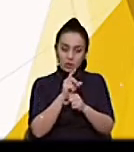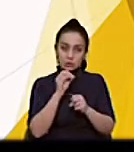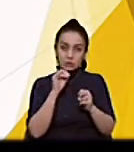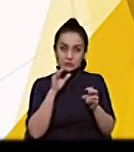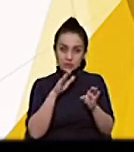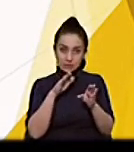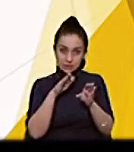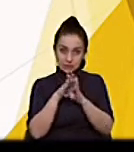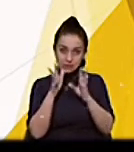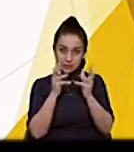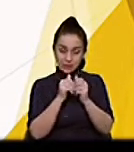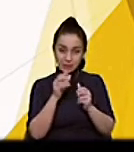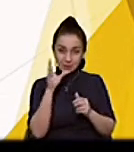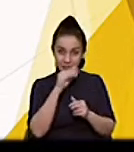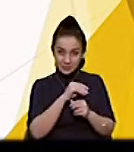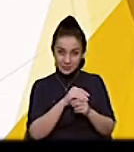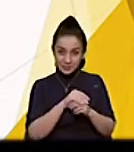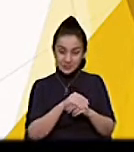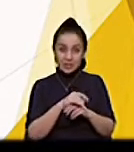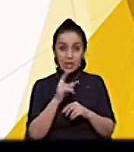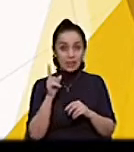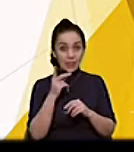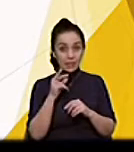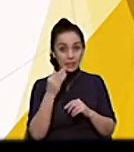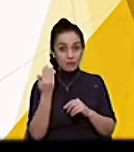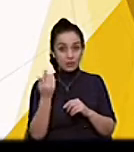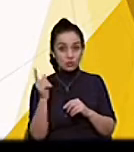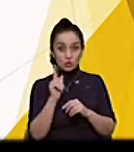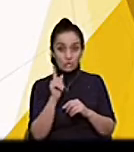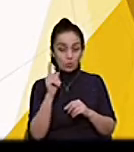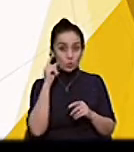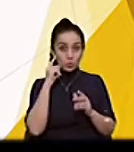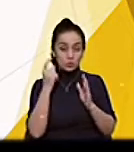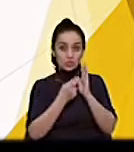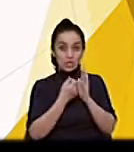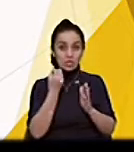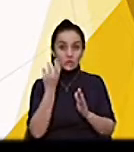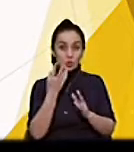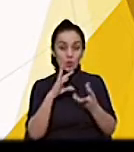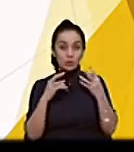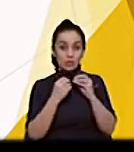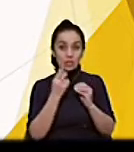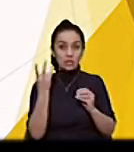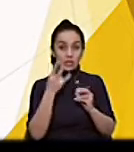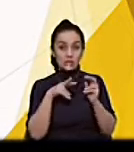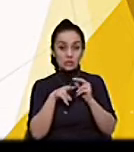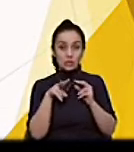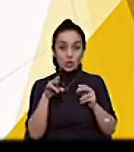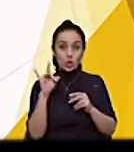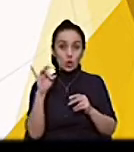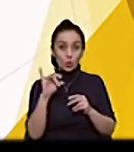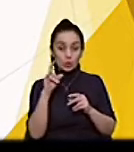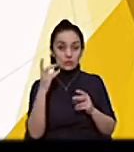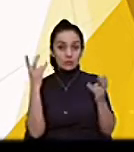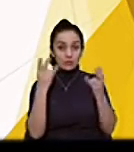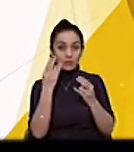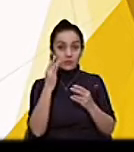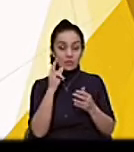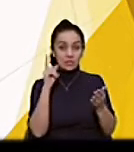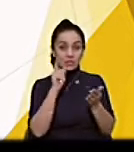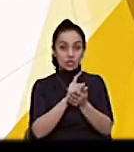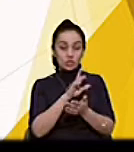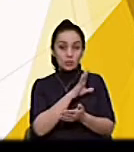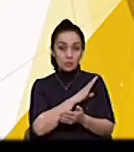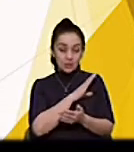Справились? Молодцы! Ребята, для того, чтобы узнать, сколько же всего нужно срезать роз, вы